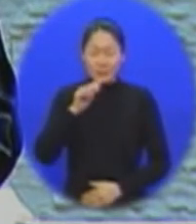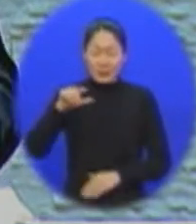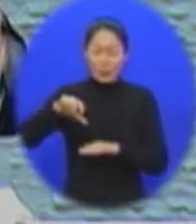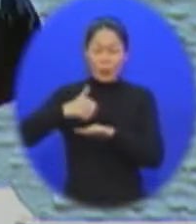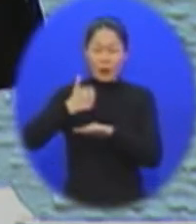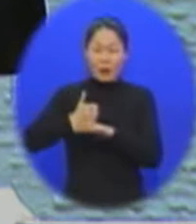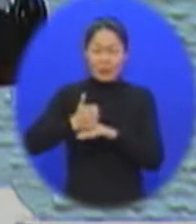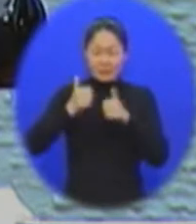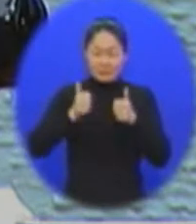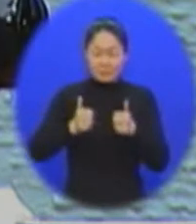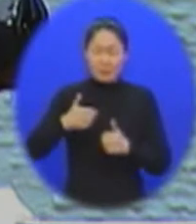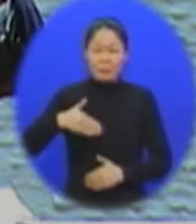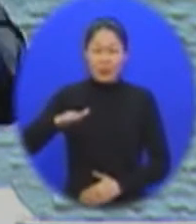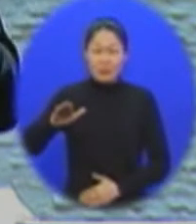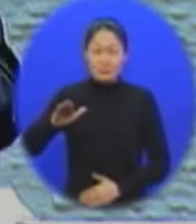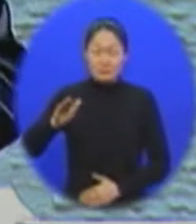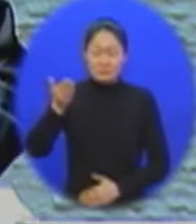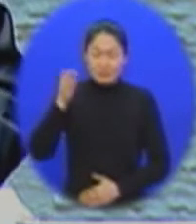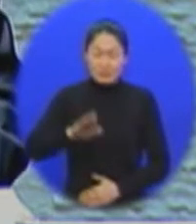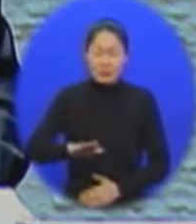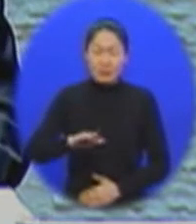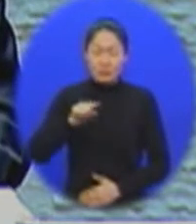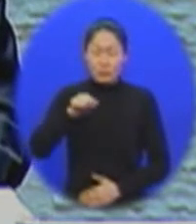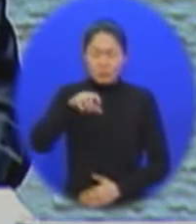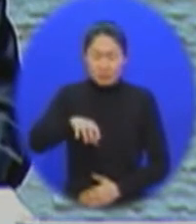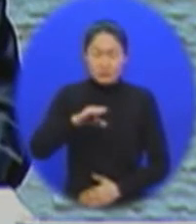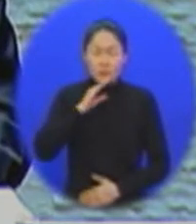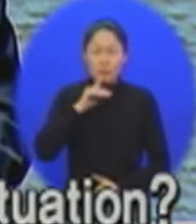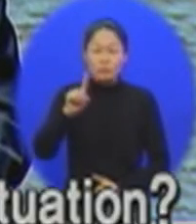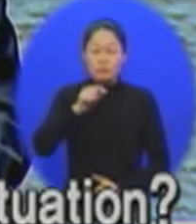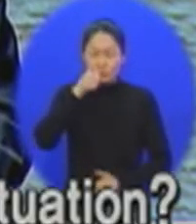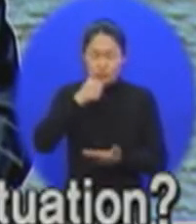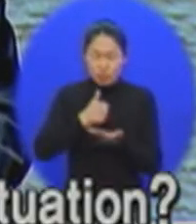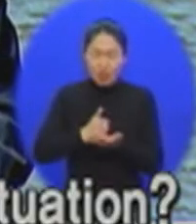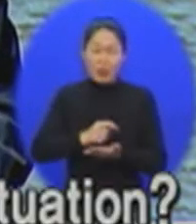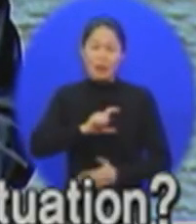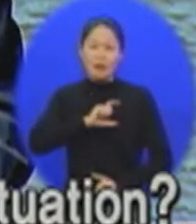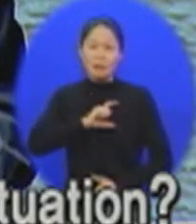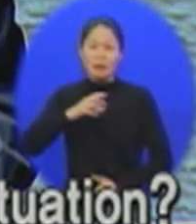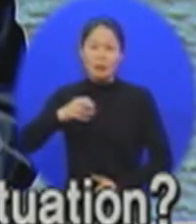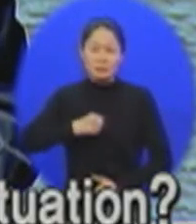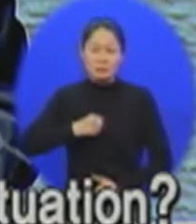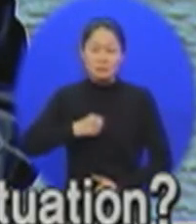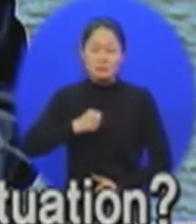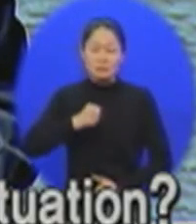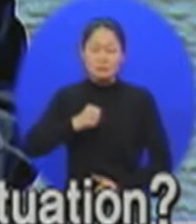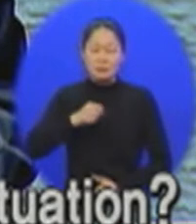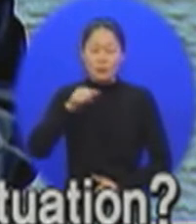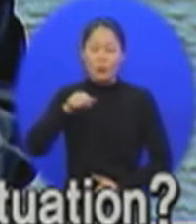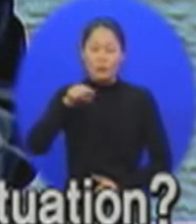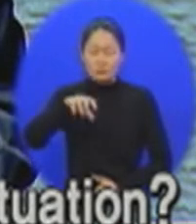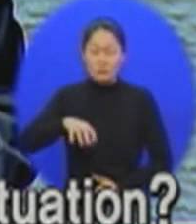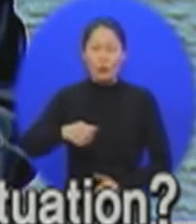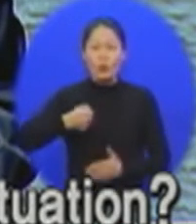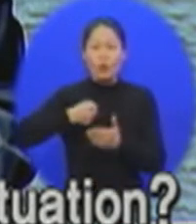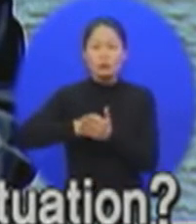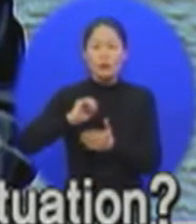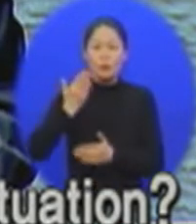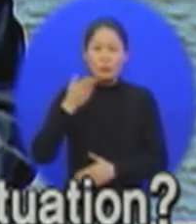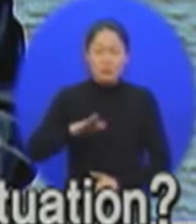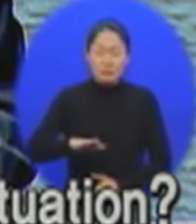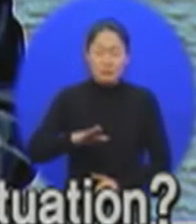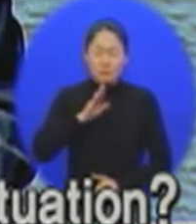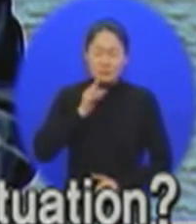무슨 죄목으로 가는지 가 여기서 결정 나는 겁니다 그런 심각한 상황에 다행히